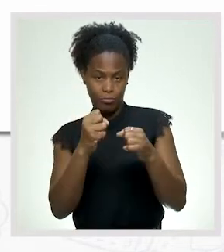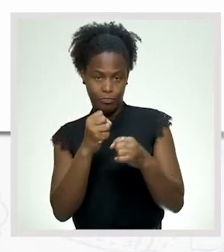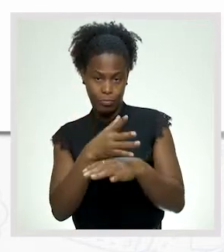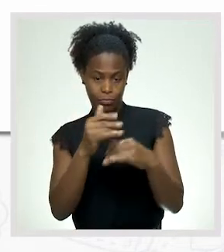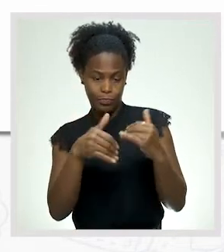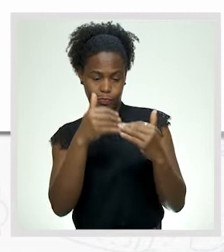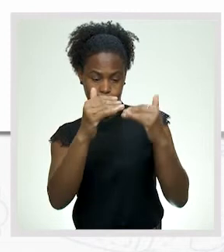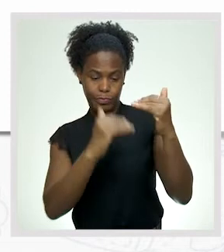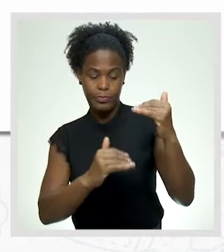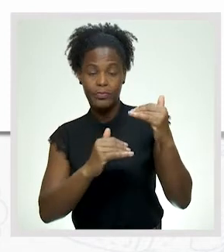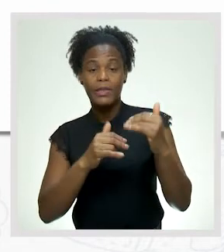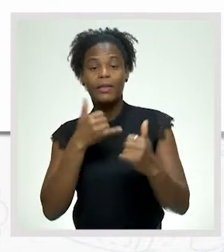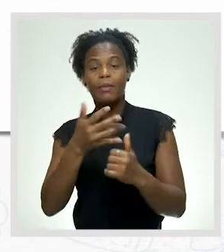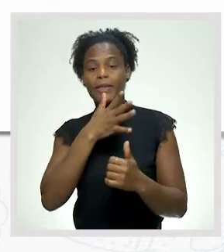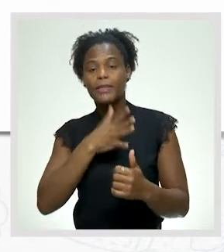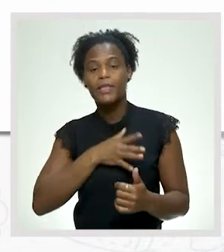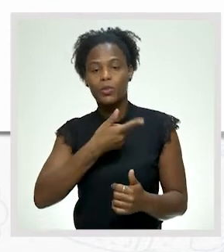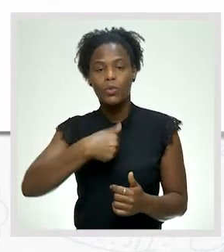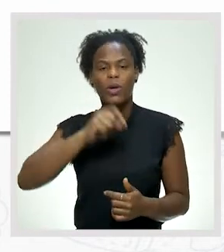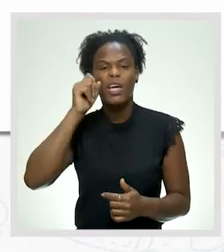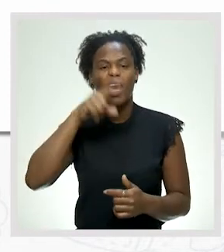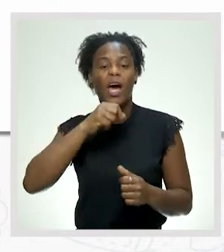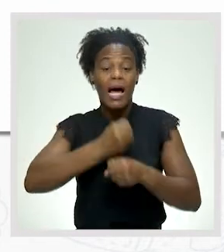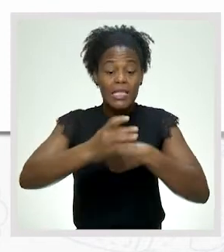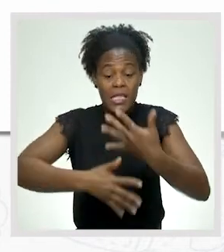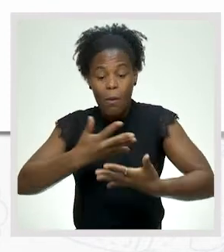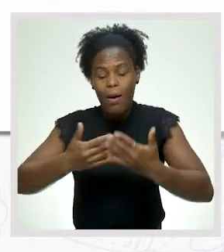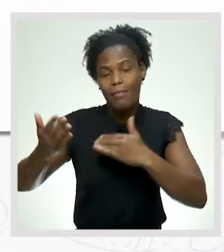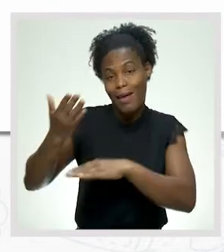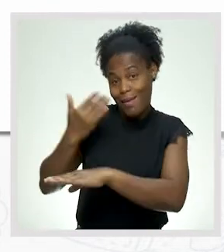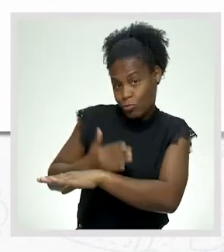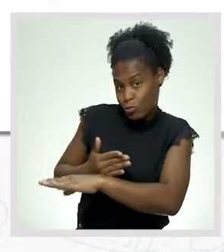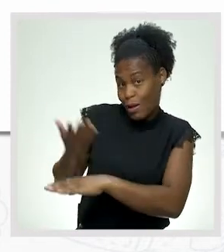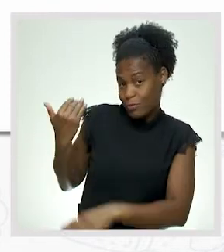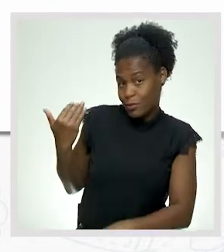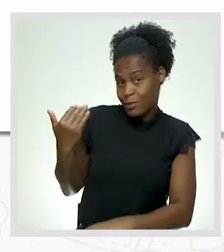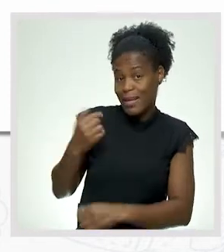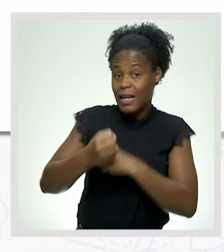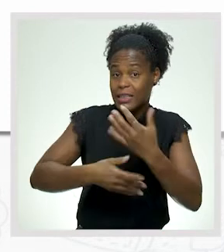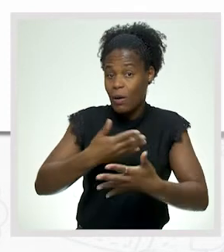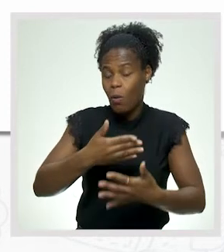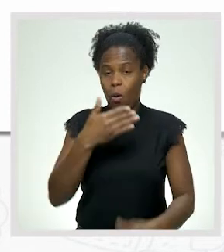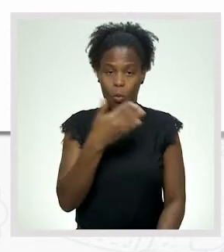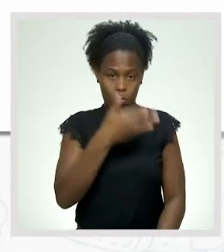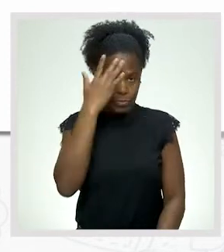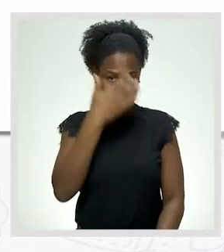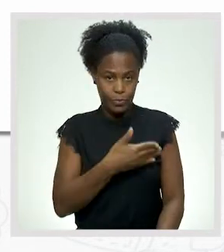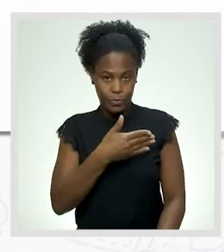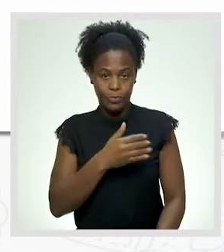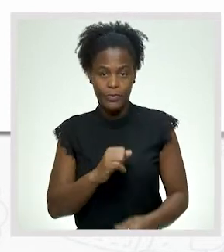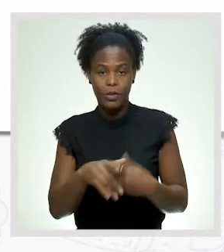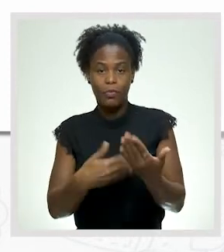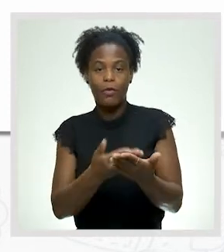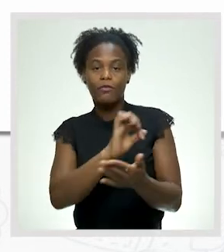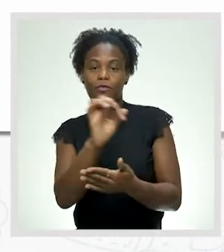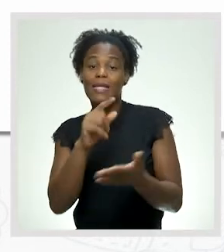et de me dire quelle est l'action antérieure, action 1. Je vous donne un